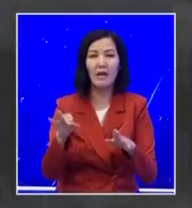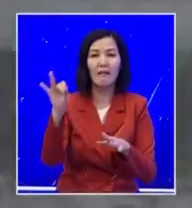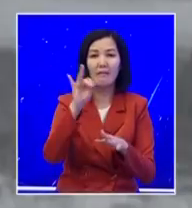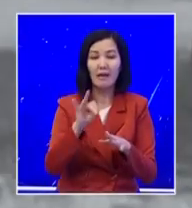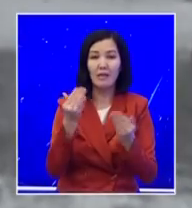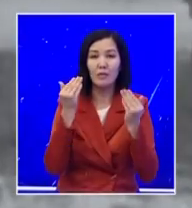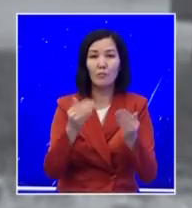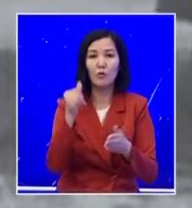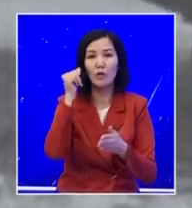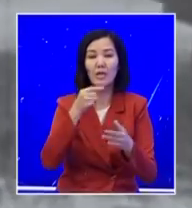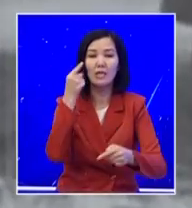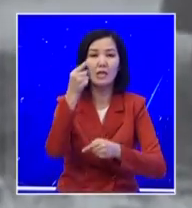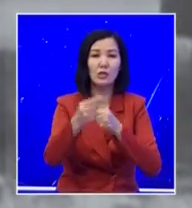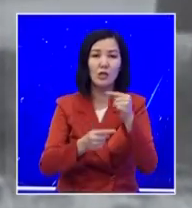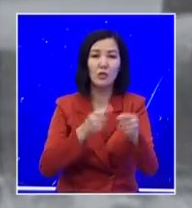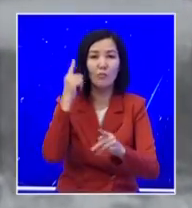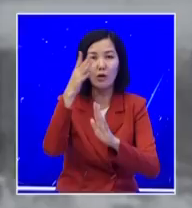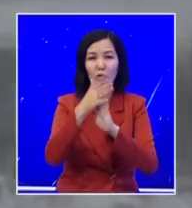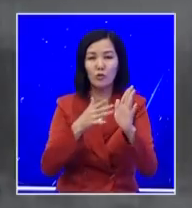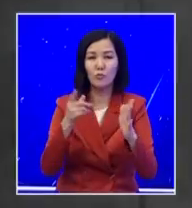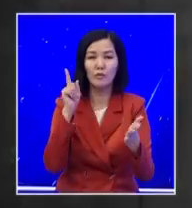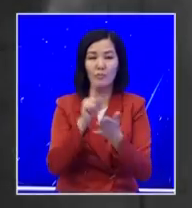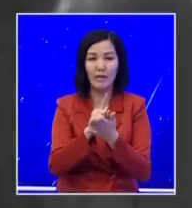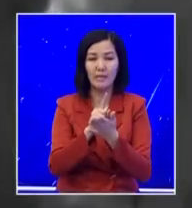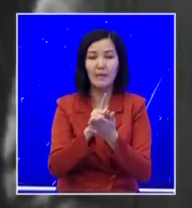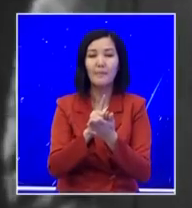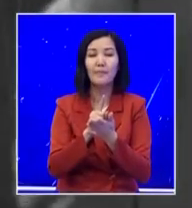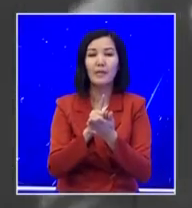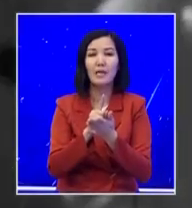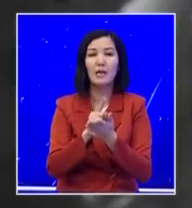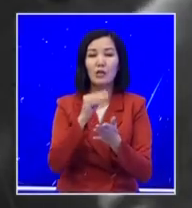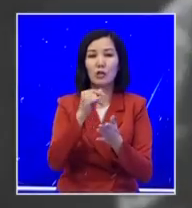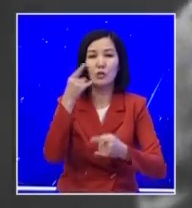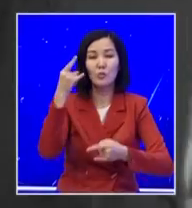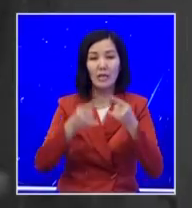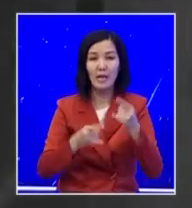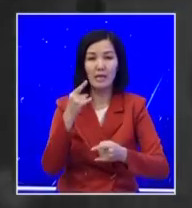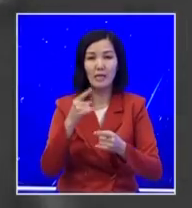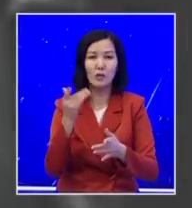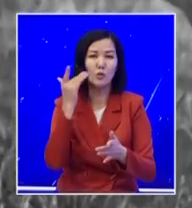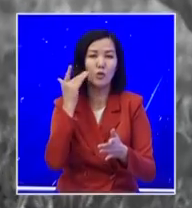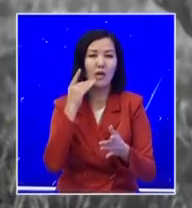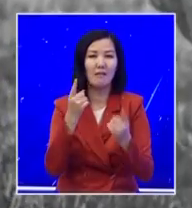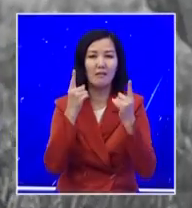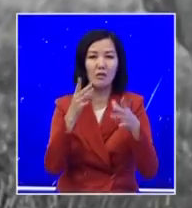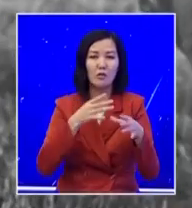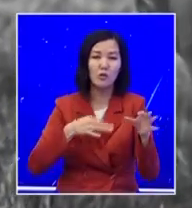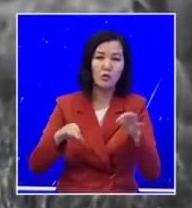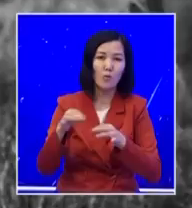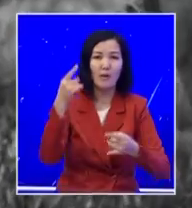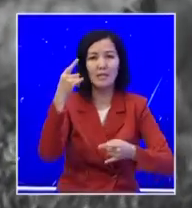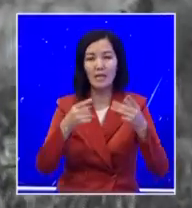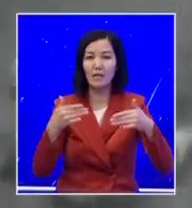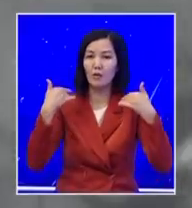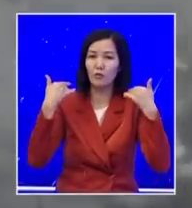бүгінгі ертеңгі ұрпаққа ұғындыру ортақ парыз. Бұл тұрғыда жетісу арнасы ұдайы тың деректер мен хабар